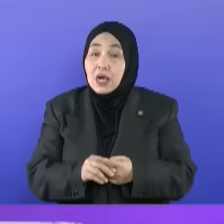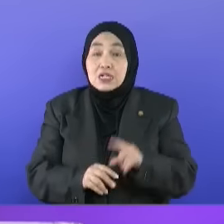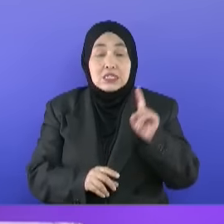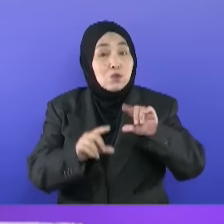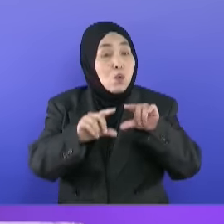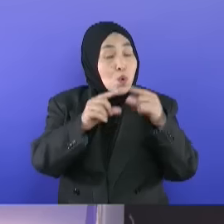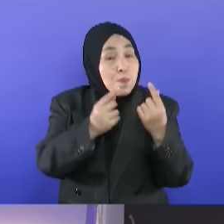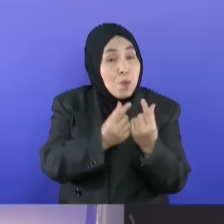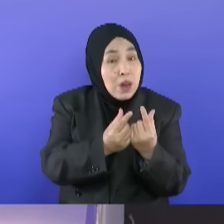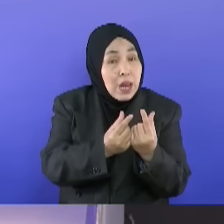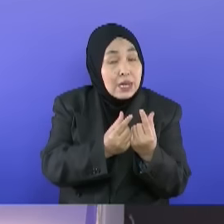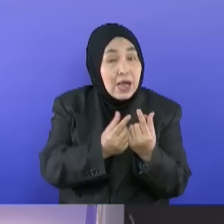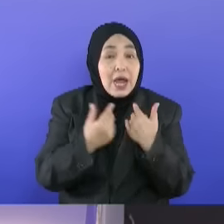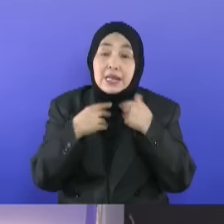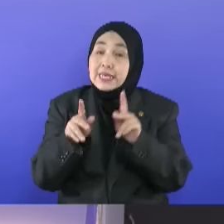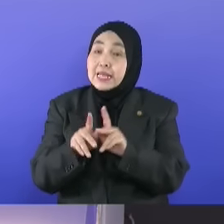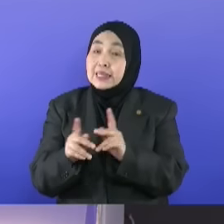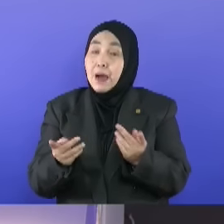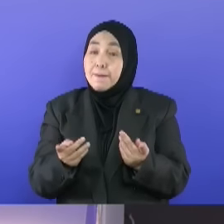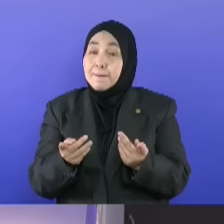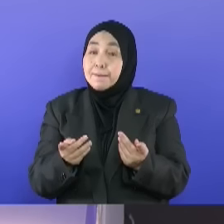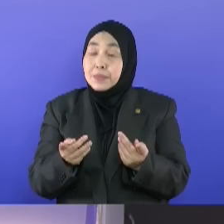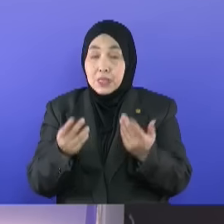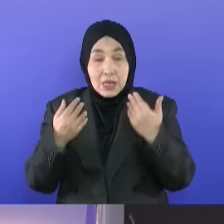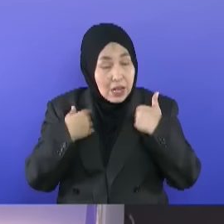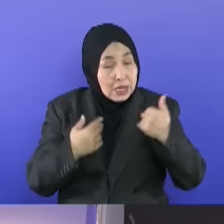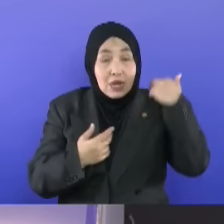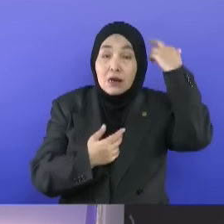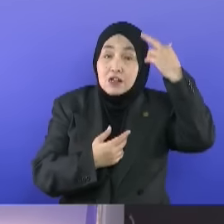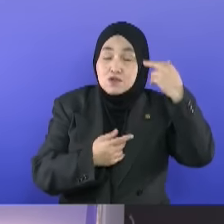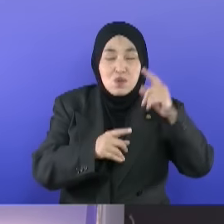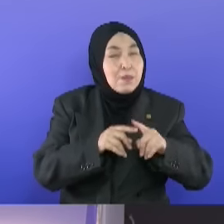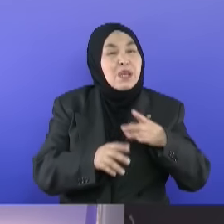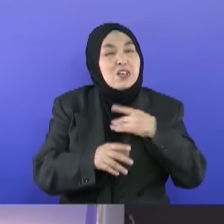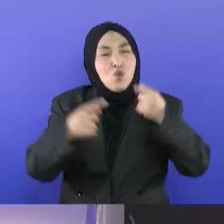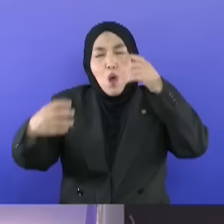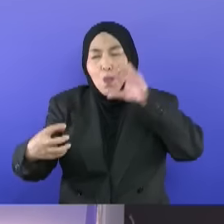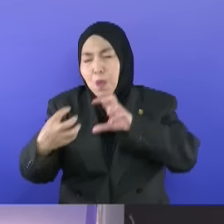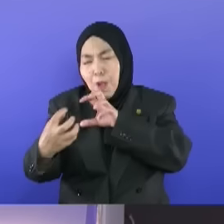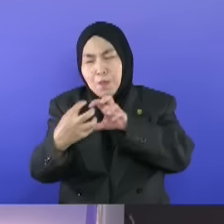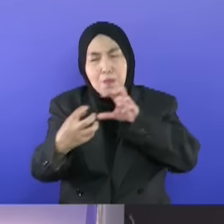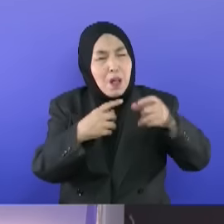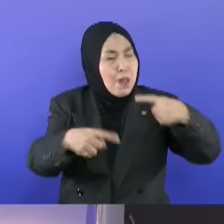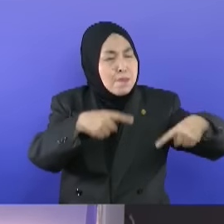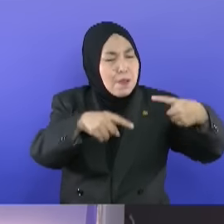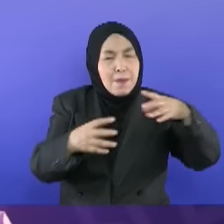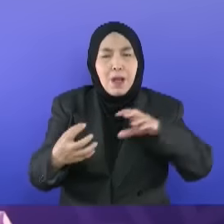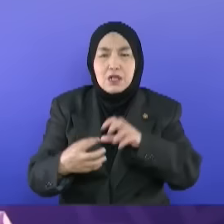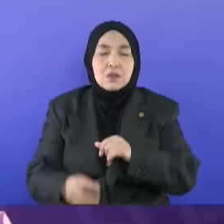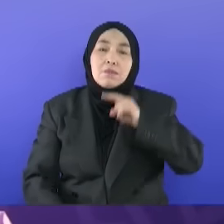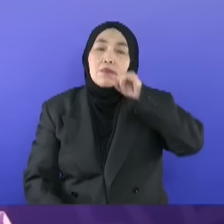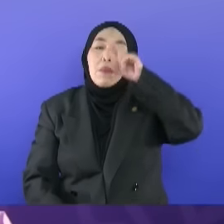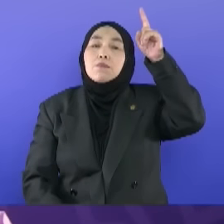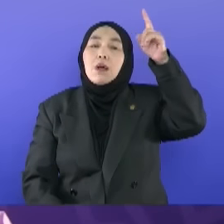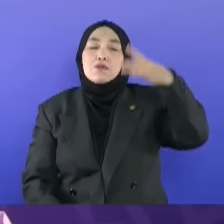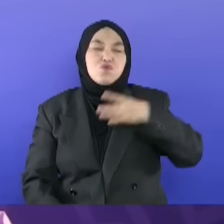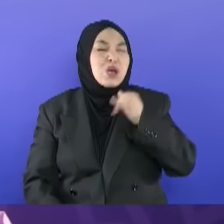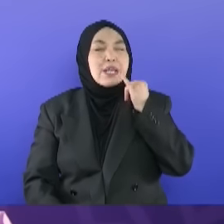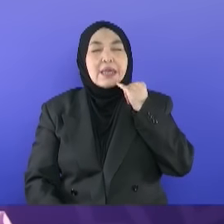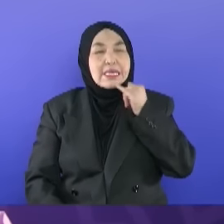satu kumpulan ustaz ya, dia ada kitab ya, dia ada rasul tapi suka bergaduh ya, suka er sombong, suka